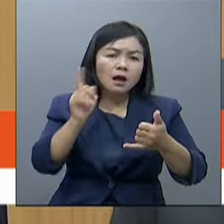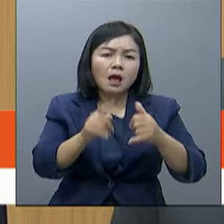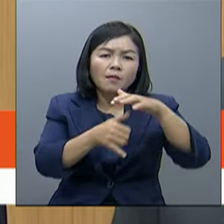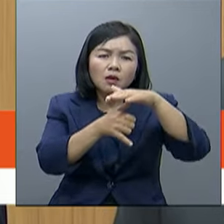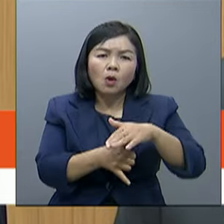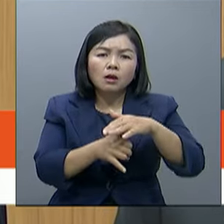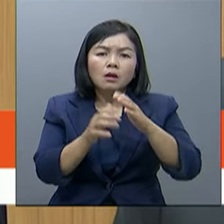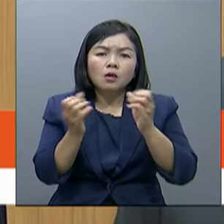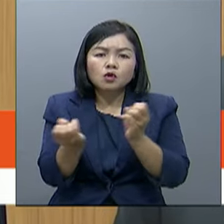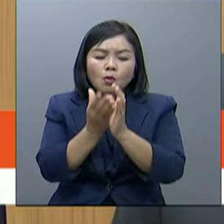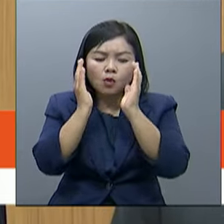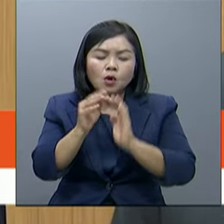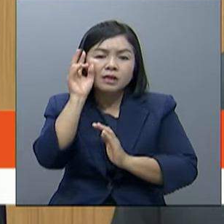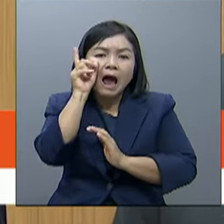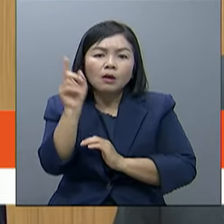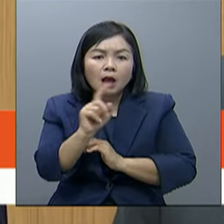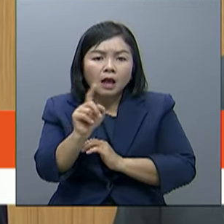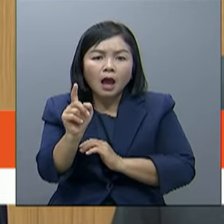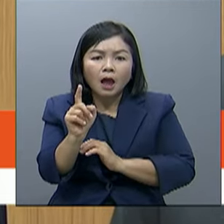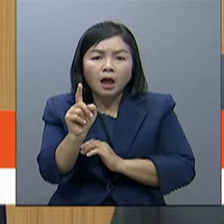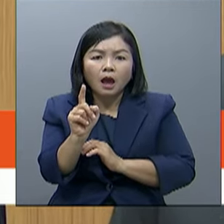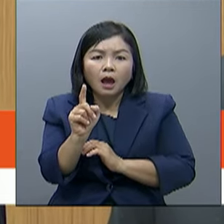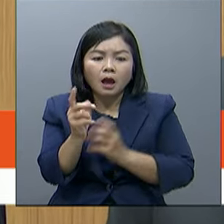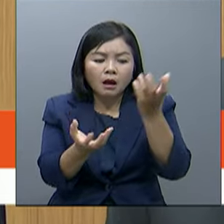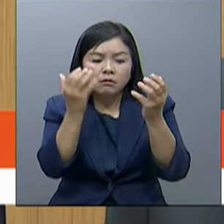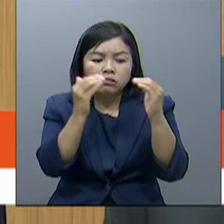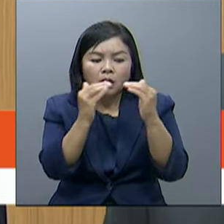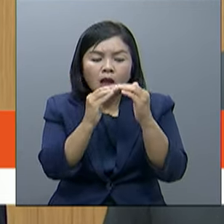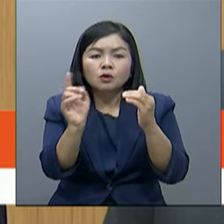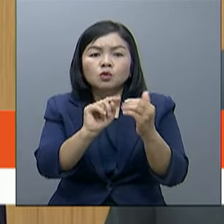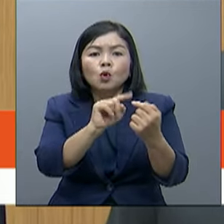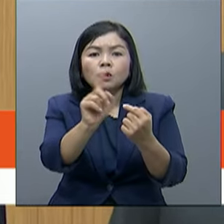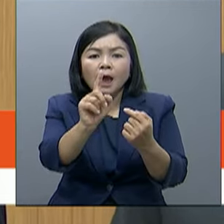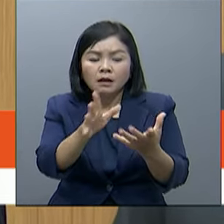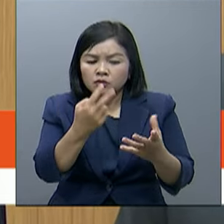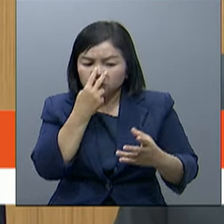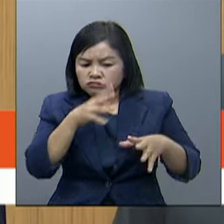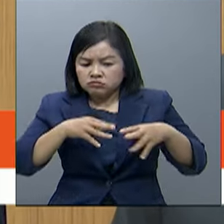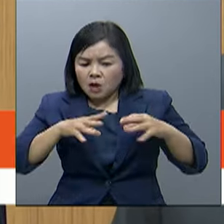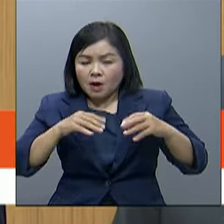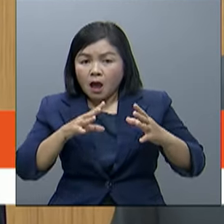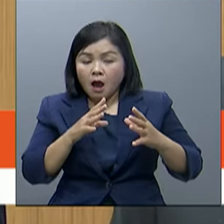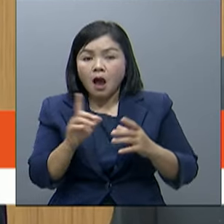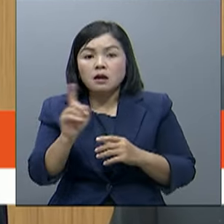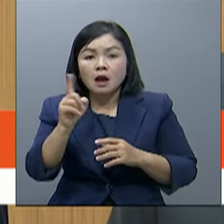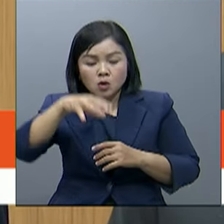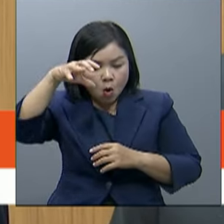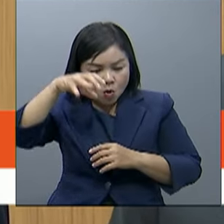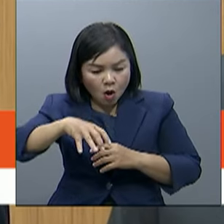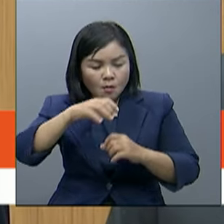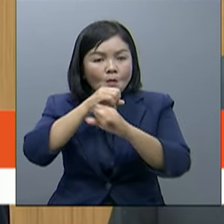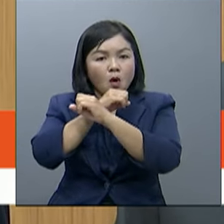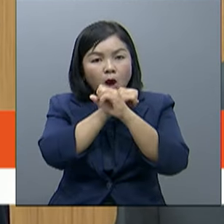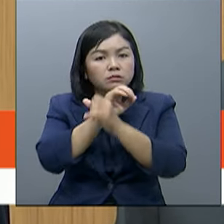ที่เราไม่สามารถที่จะรับได้แล้วก็ในฐานะที่เป็นองค์กรสื่อสาธารณะที่เราจะต้องปกปัก